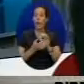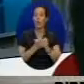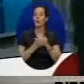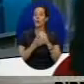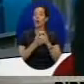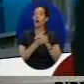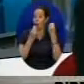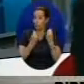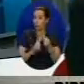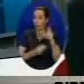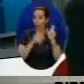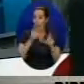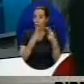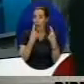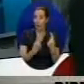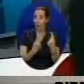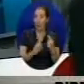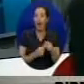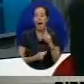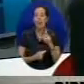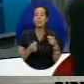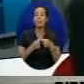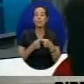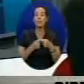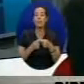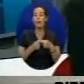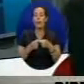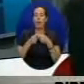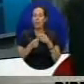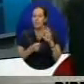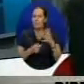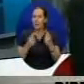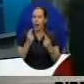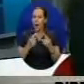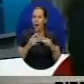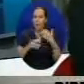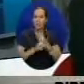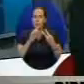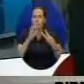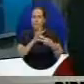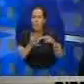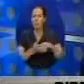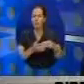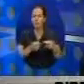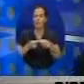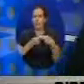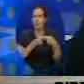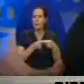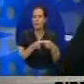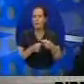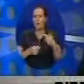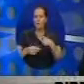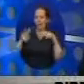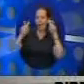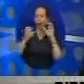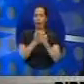חברויות יכולות להיות טובות לאנשים עצמם, אבל מבחינת הארגון זה יכול להיות זה מה שיוצר אחרי את כל הפוליטיקה הארגונית הזאת, ואני